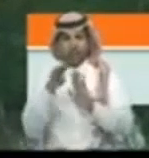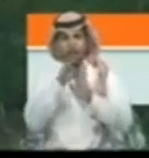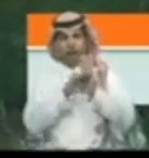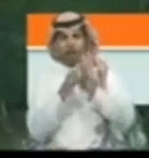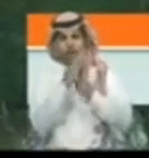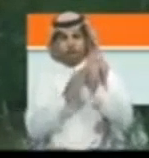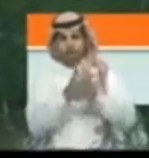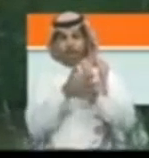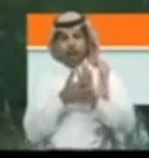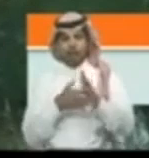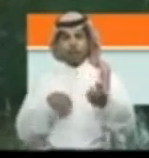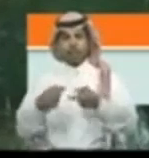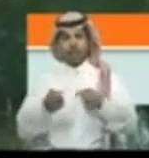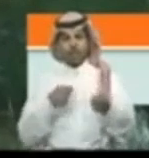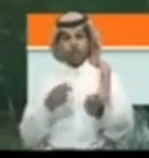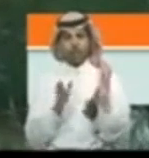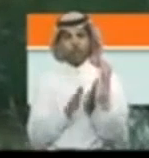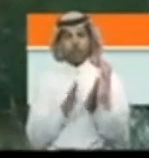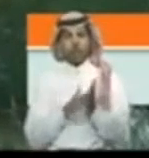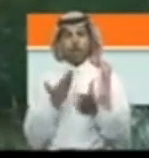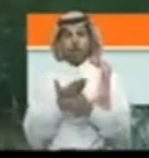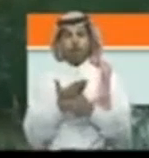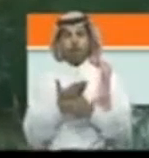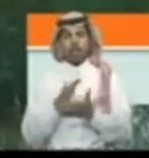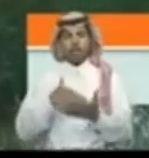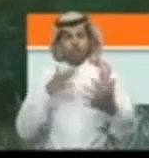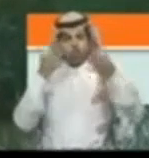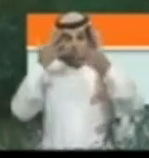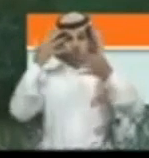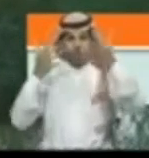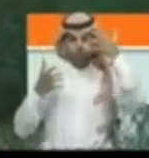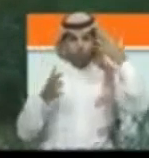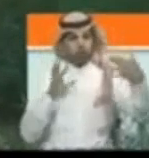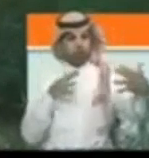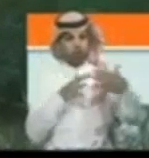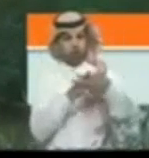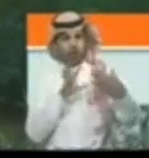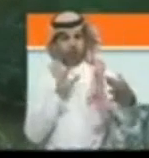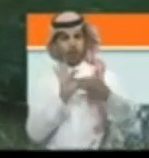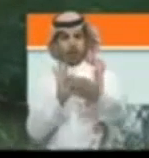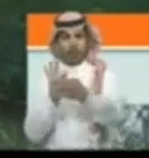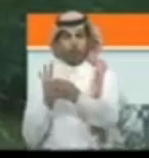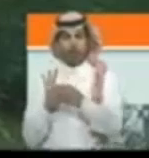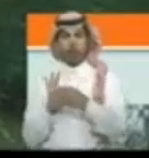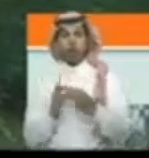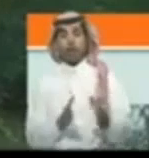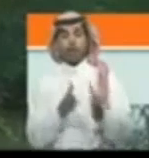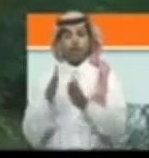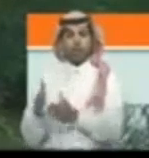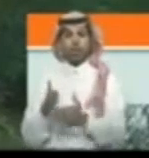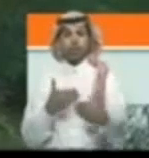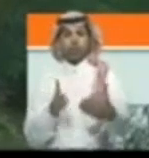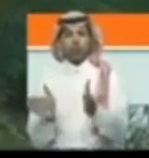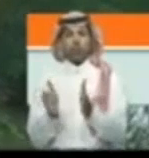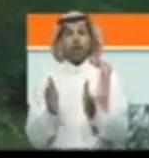التمويل والاستثمار وتشجيعها من خلال الاستعانة بالخبراء والمختصين في المجالات ذات العلاقة.